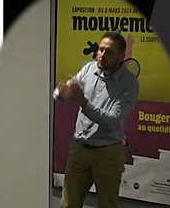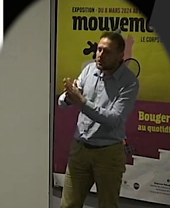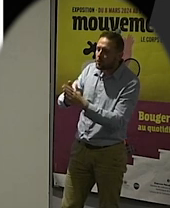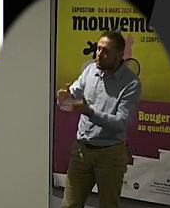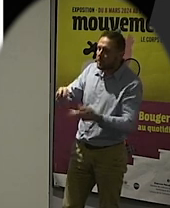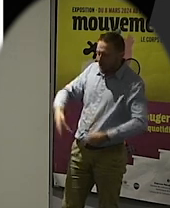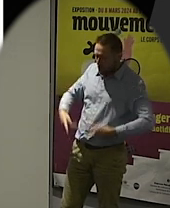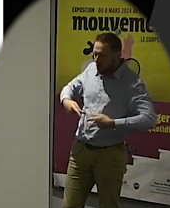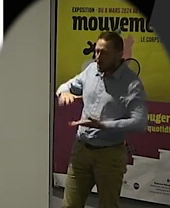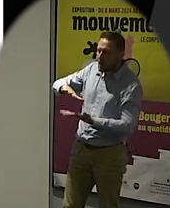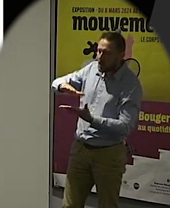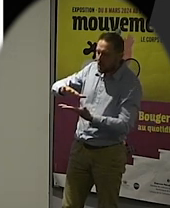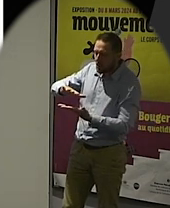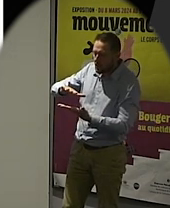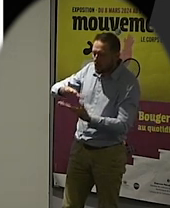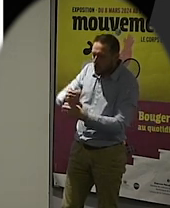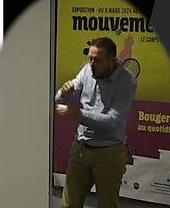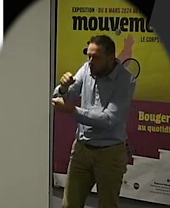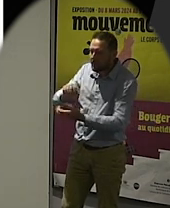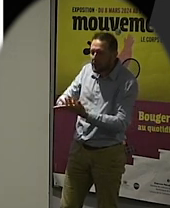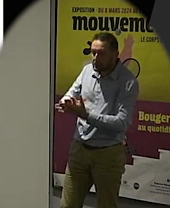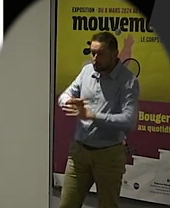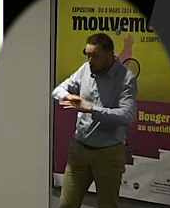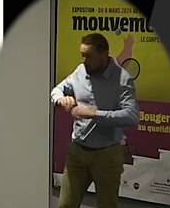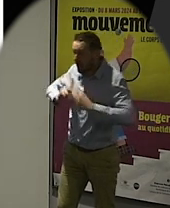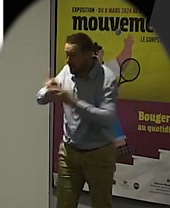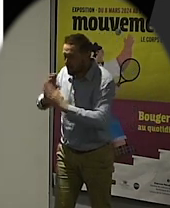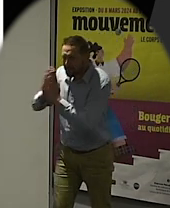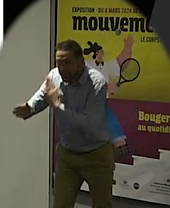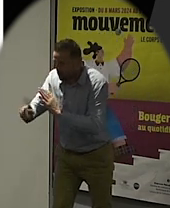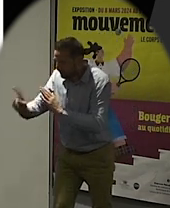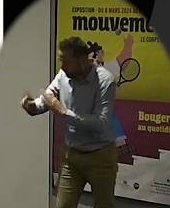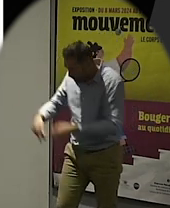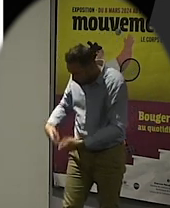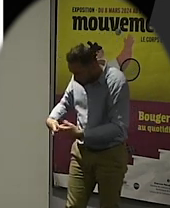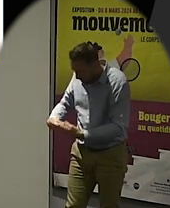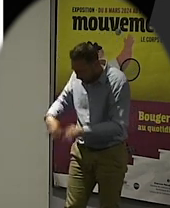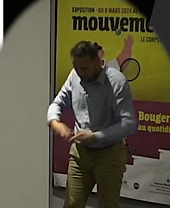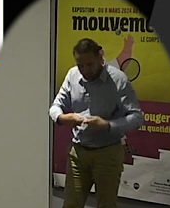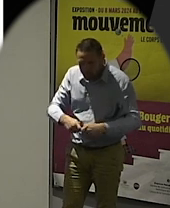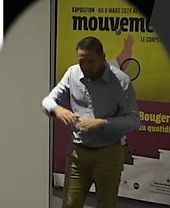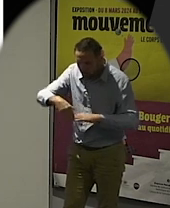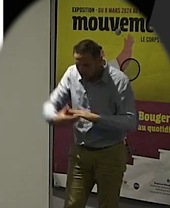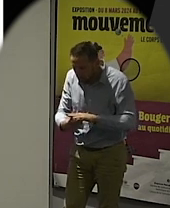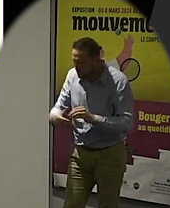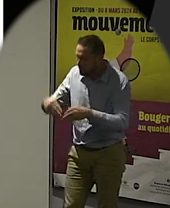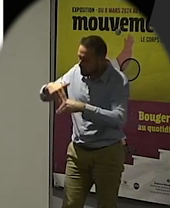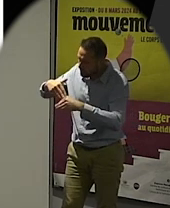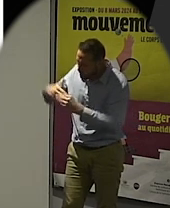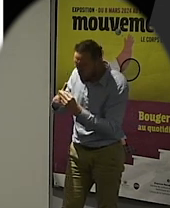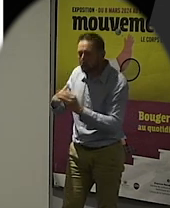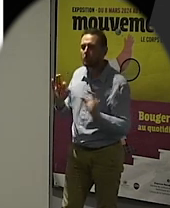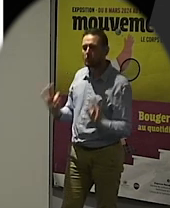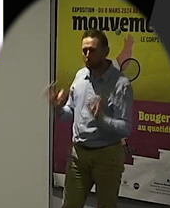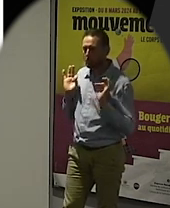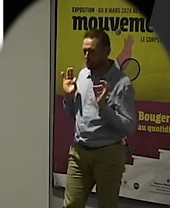enlevez vos chaussures et que vous soyez PDG ou non, hein, voilà, tout le monde met les petites pantoufles pour évoluer dans les ateliers cordage.